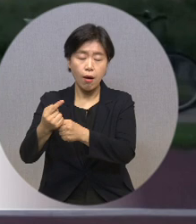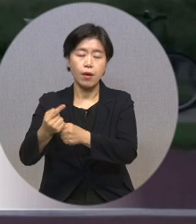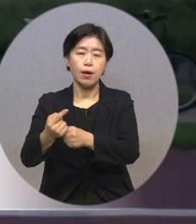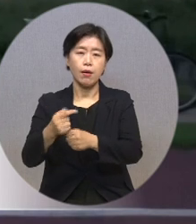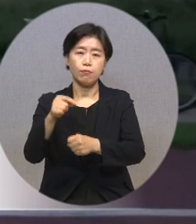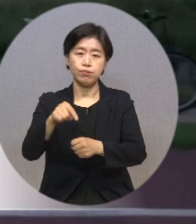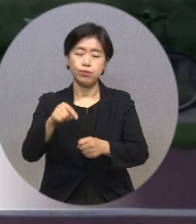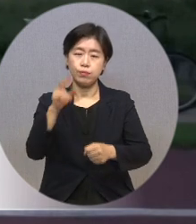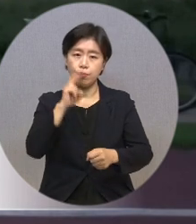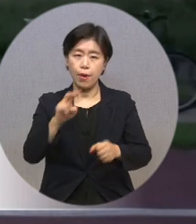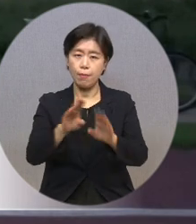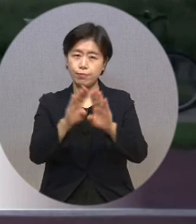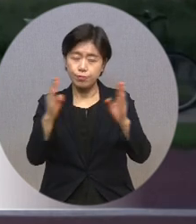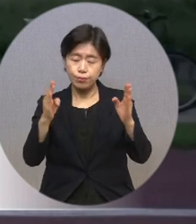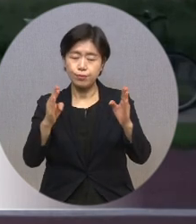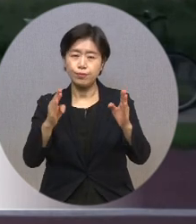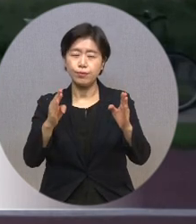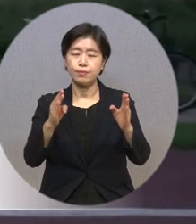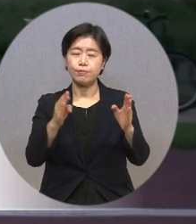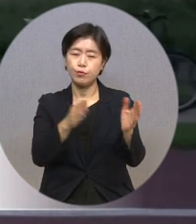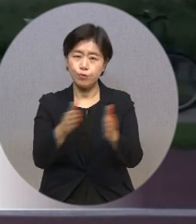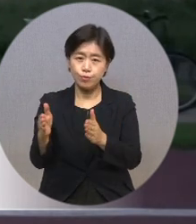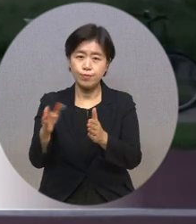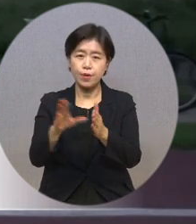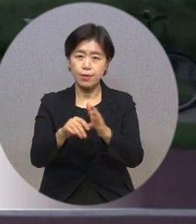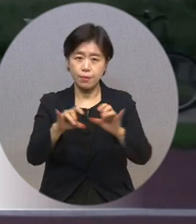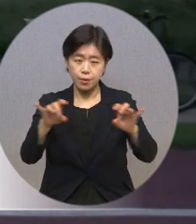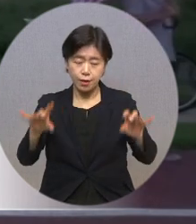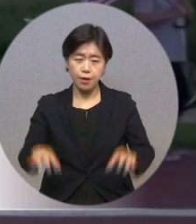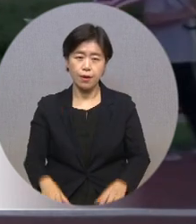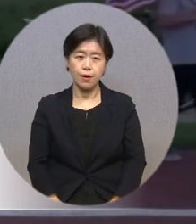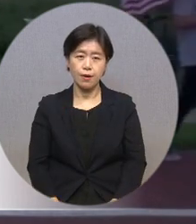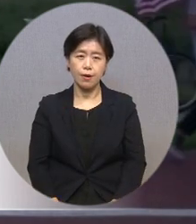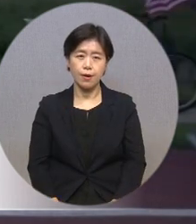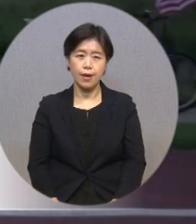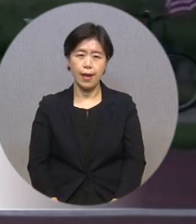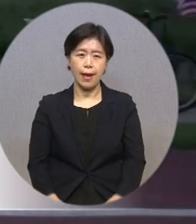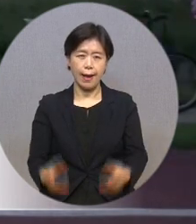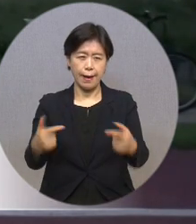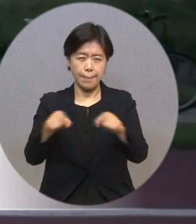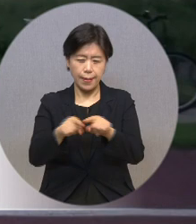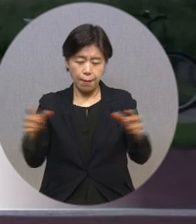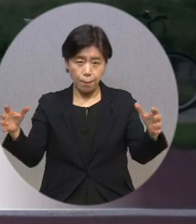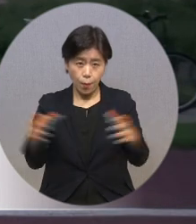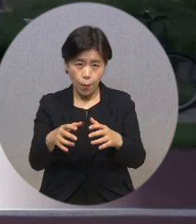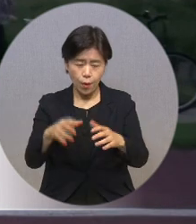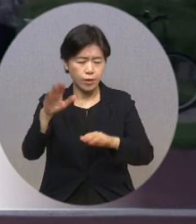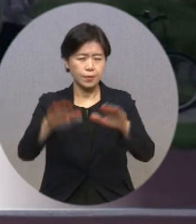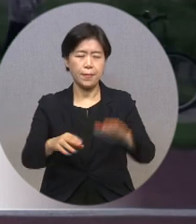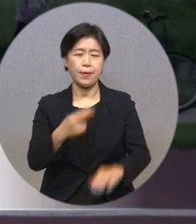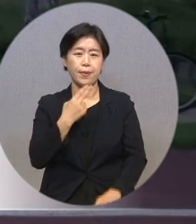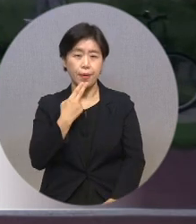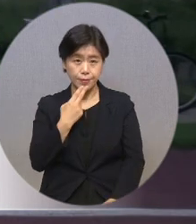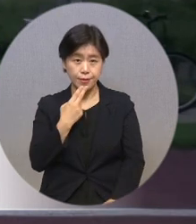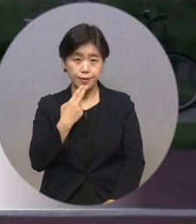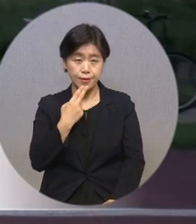우리 장애인과 함께하는 열린음악회가 장애인과 비장애인이 차별이 아닌